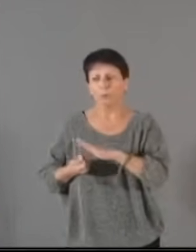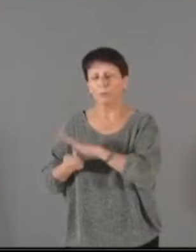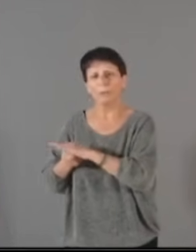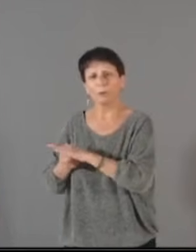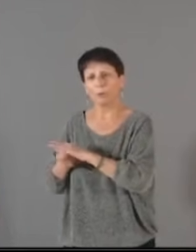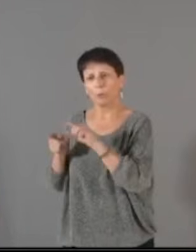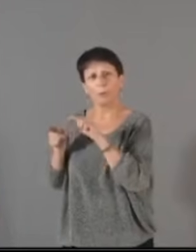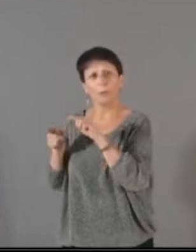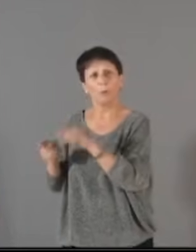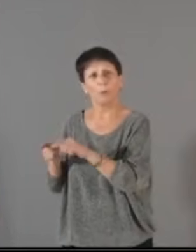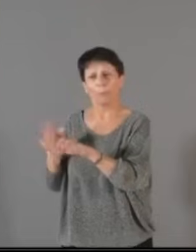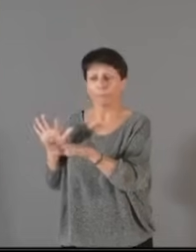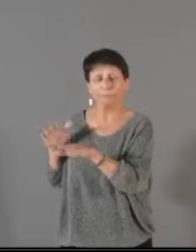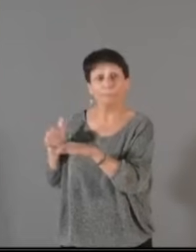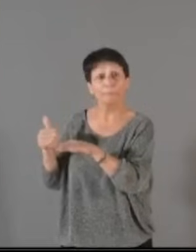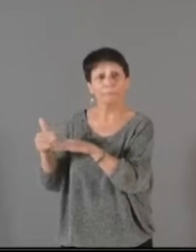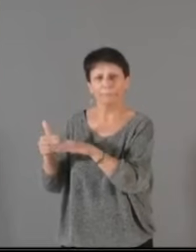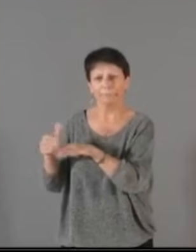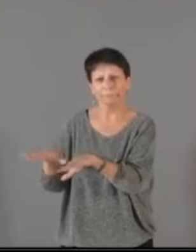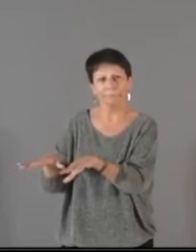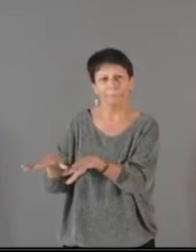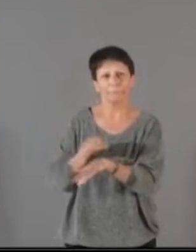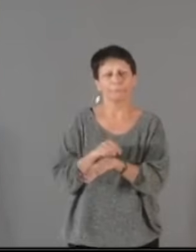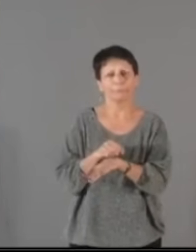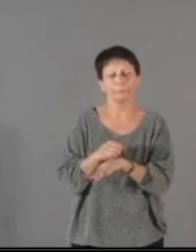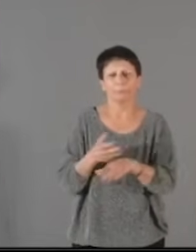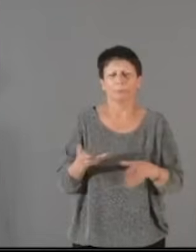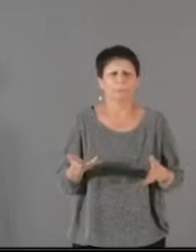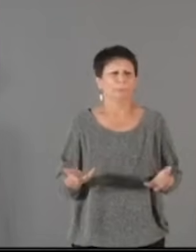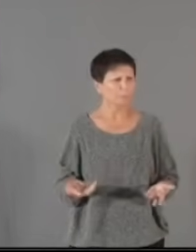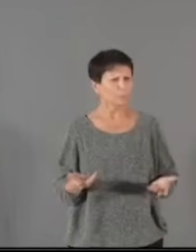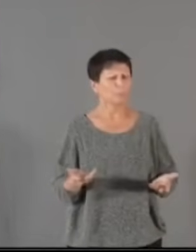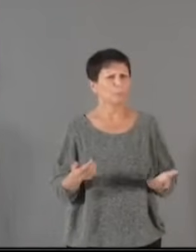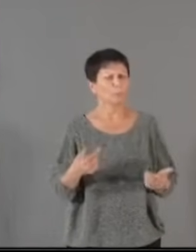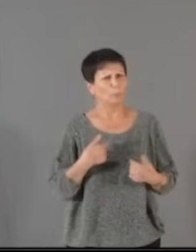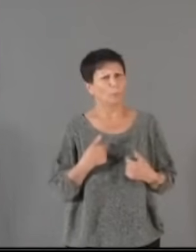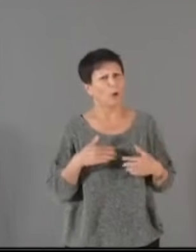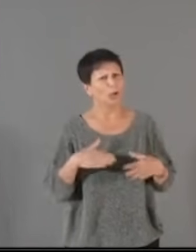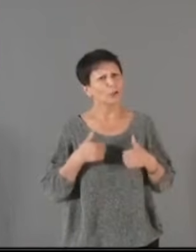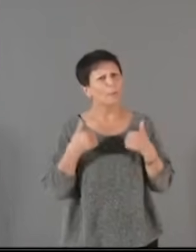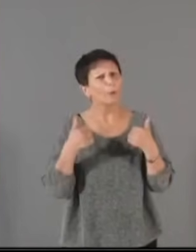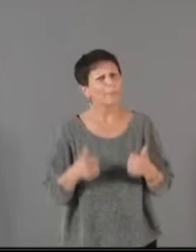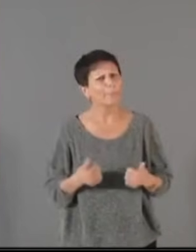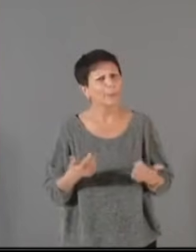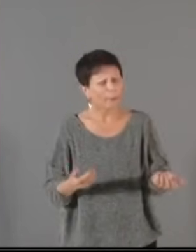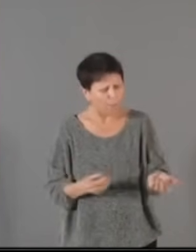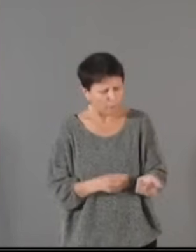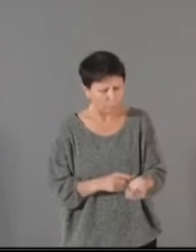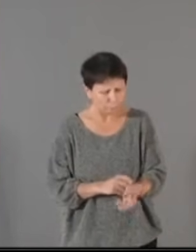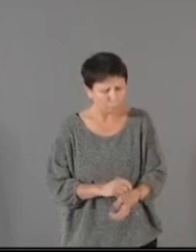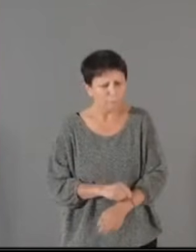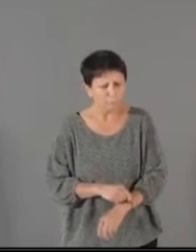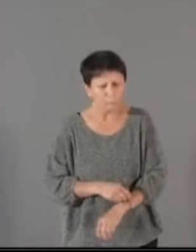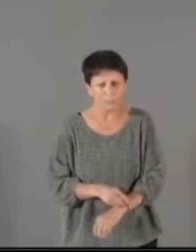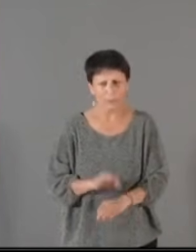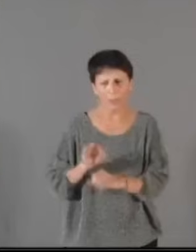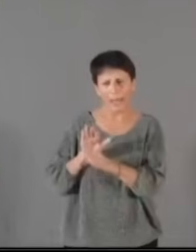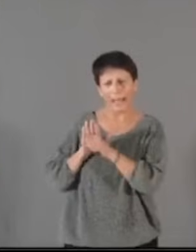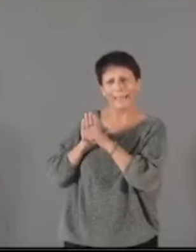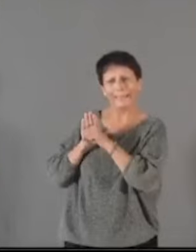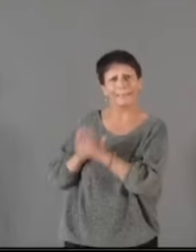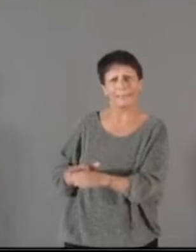accordée jusqu'alors à cette association de femmes lesbiennes. Donc moi, je souhaiterais que cette discrimination envers